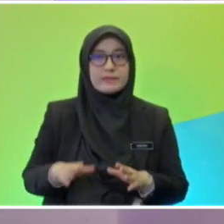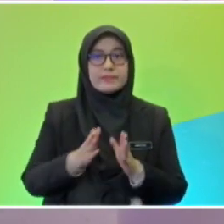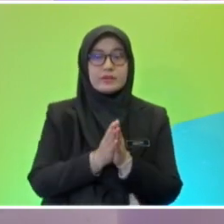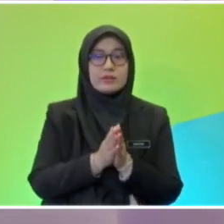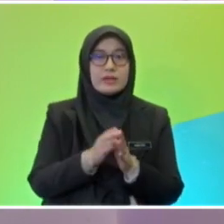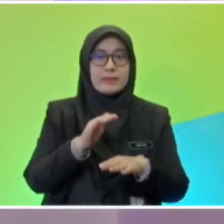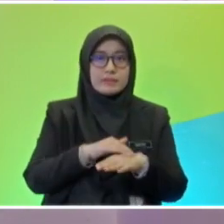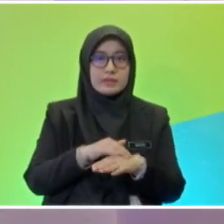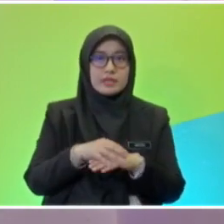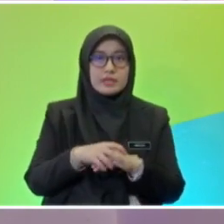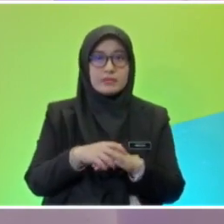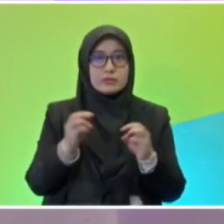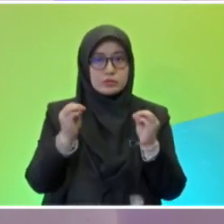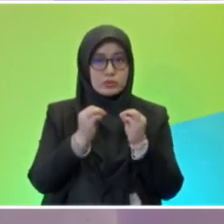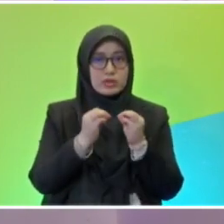musyawarah